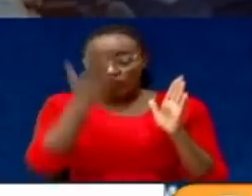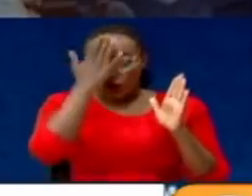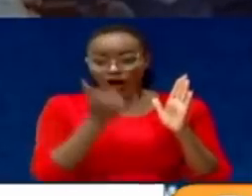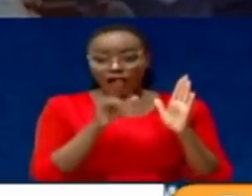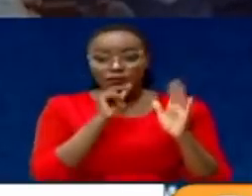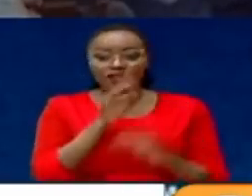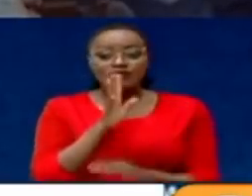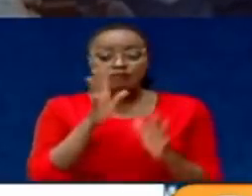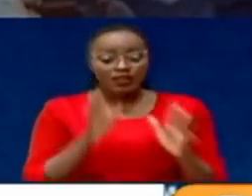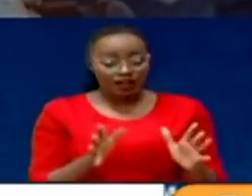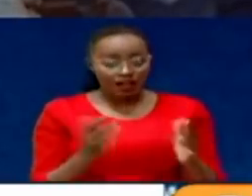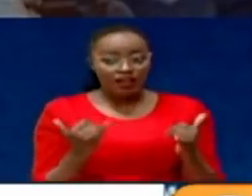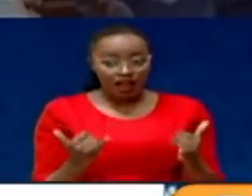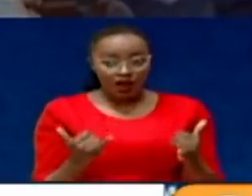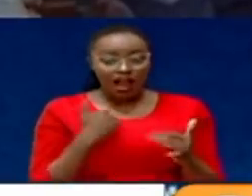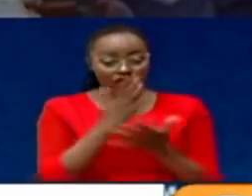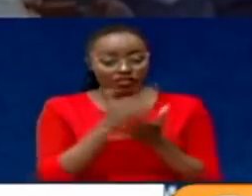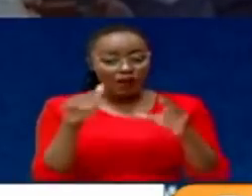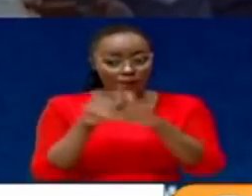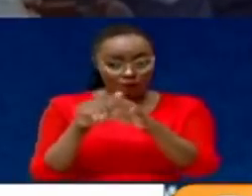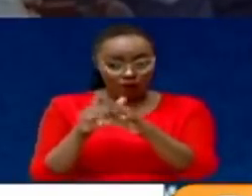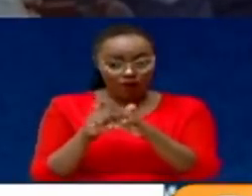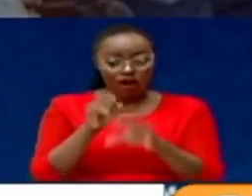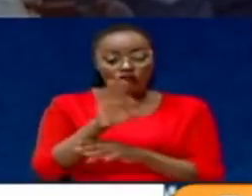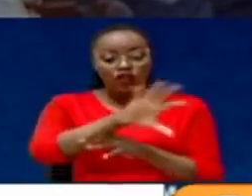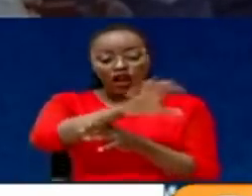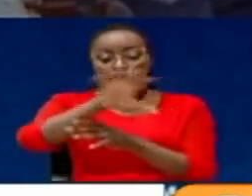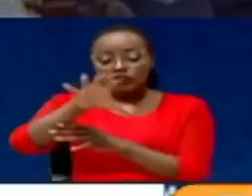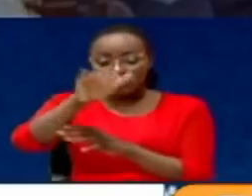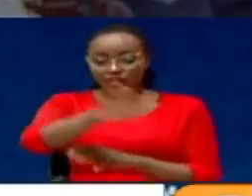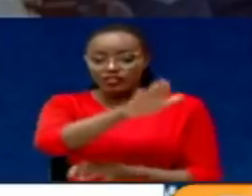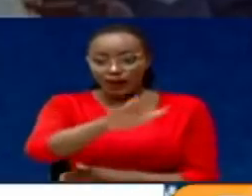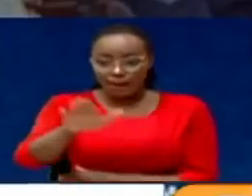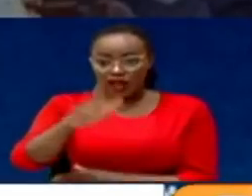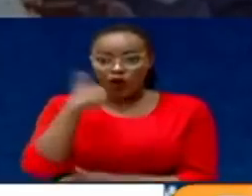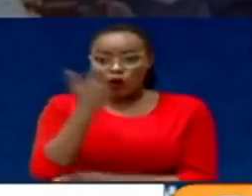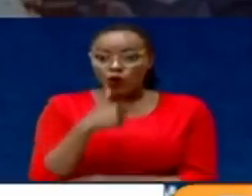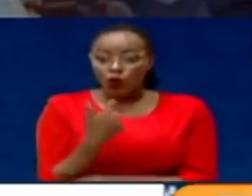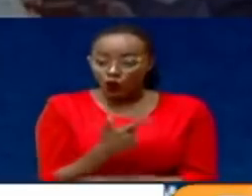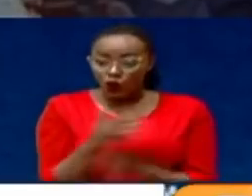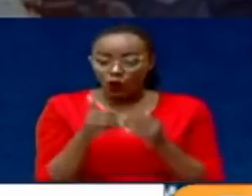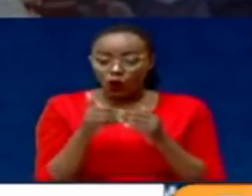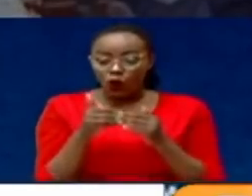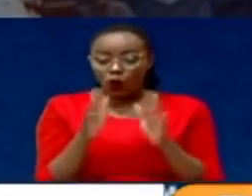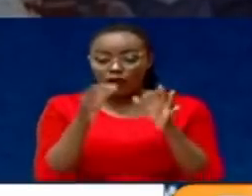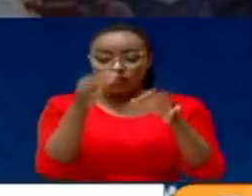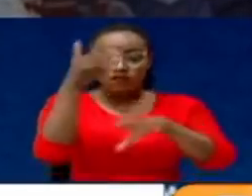Mr. Speaker, there are some members of the county assembly who opened a fake